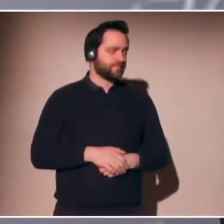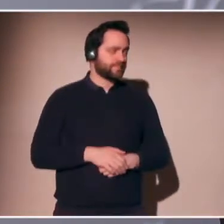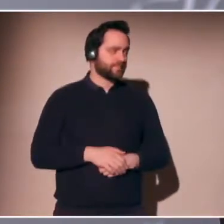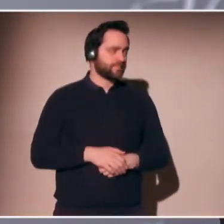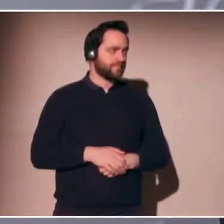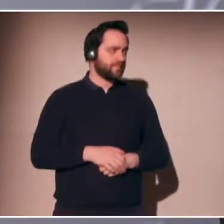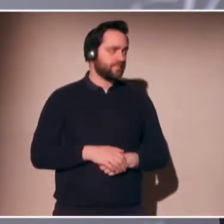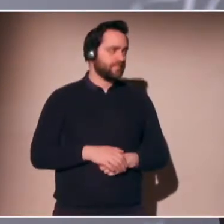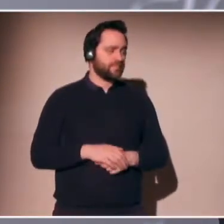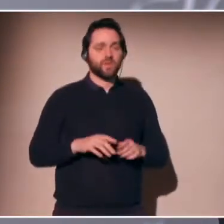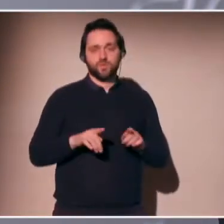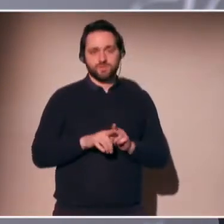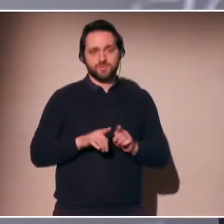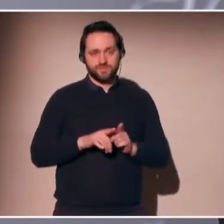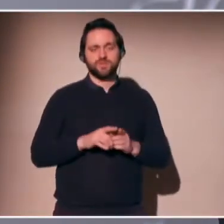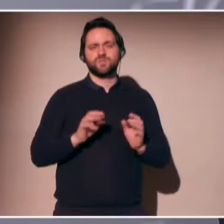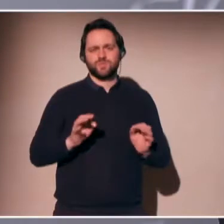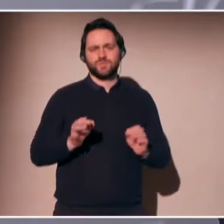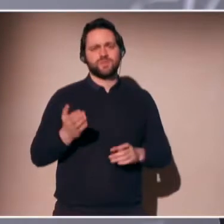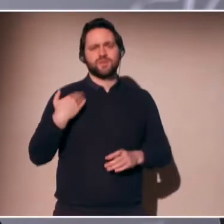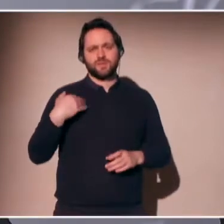Pour ce qui est des pubs dont on parlait,